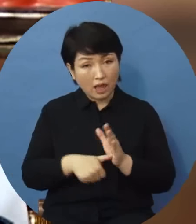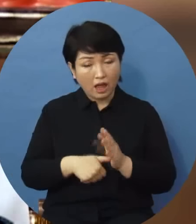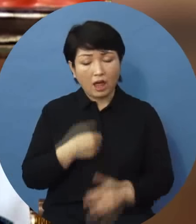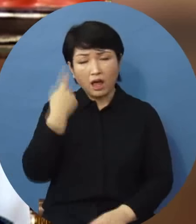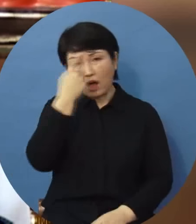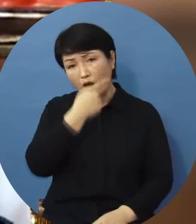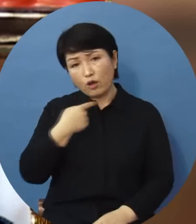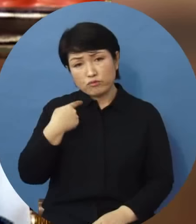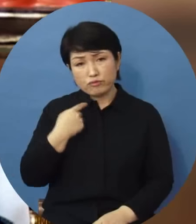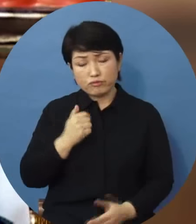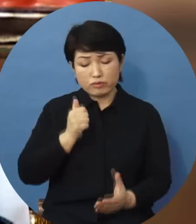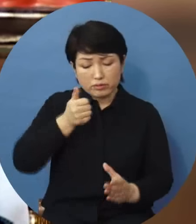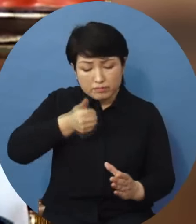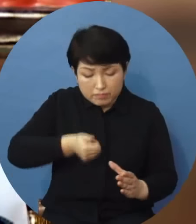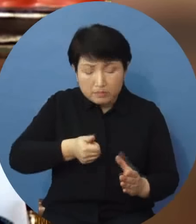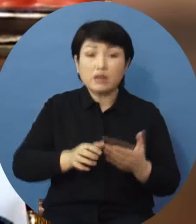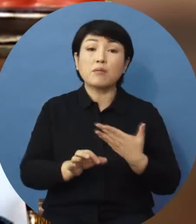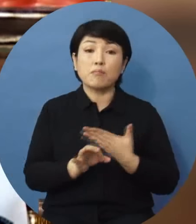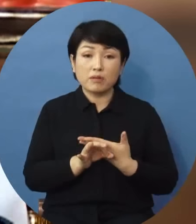그런 상태로 얼굴을 비치면